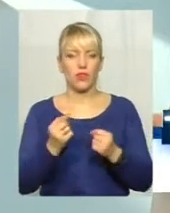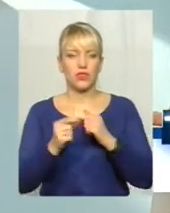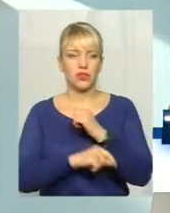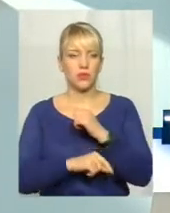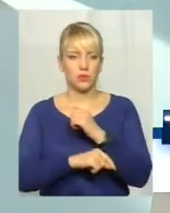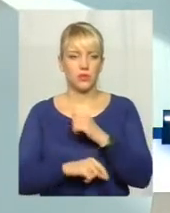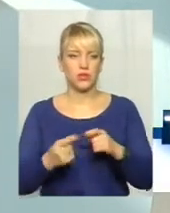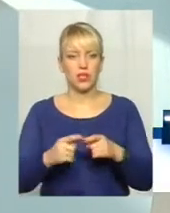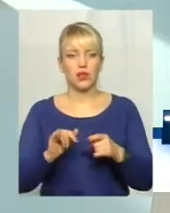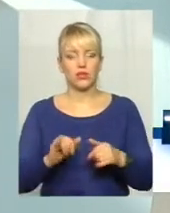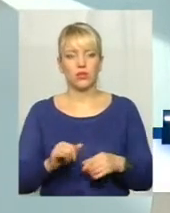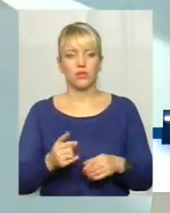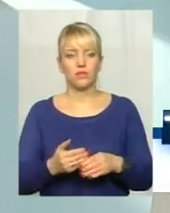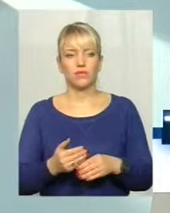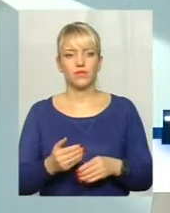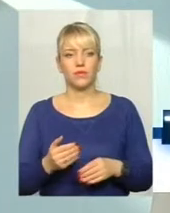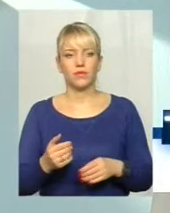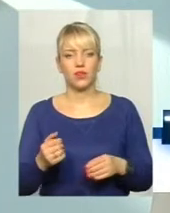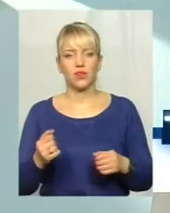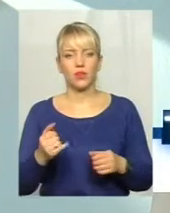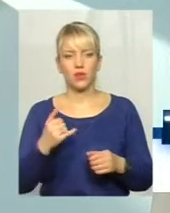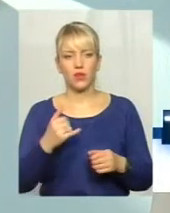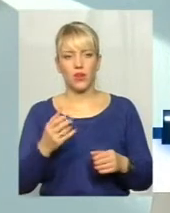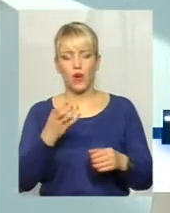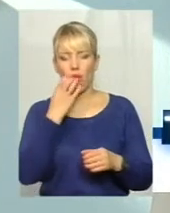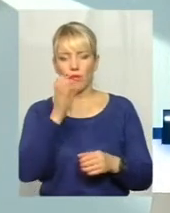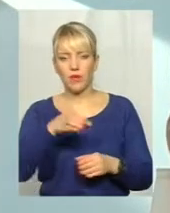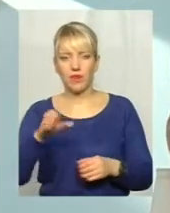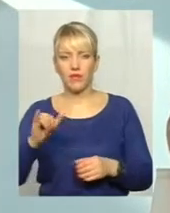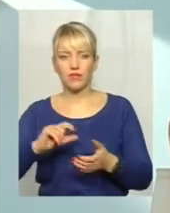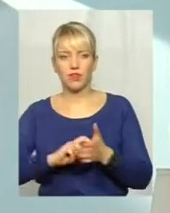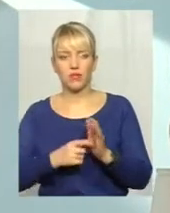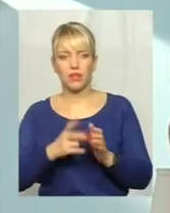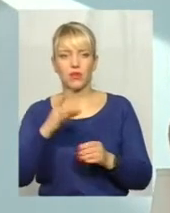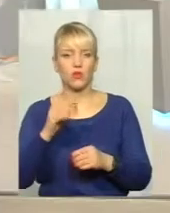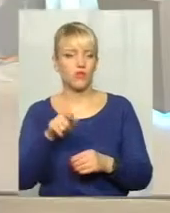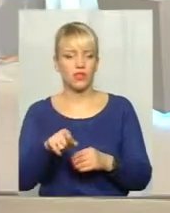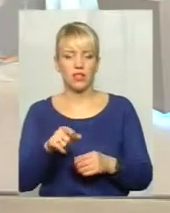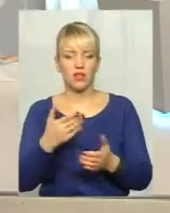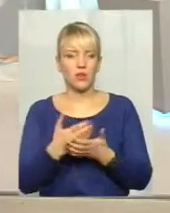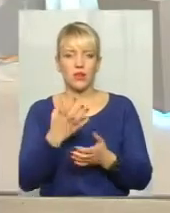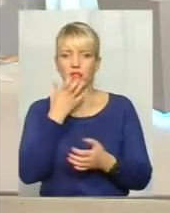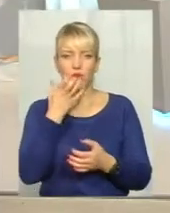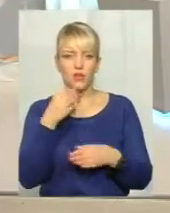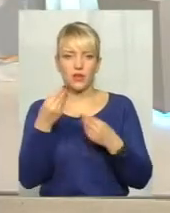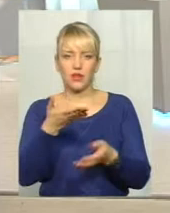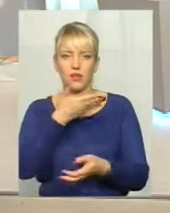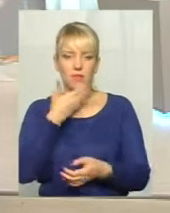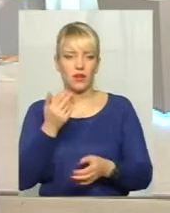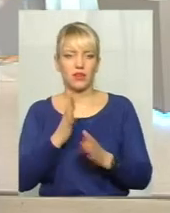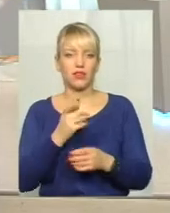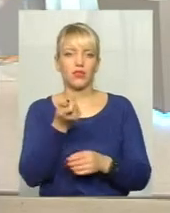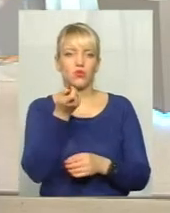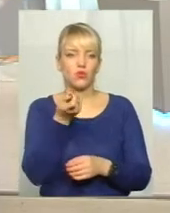холодно, так? У вас обігрівач в кімнаті, який має обігрівати по своїм функціям, але він обігріває там на кілька градусів, лише